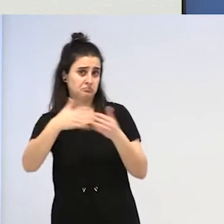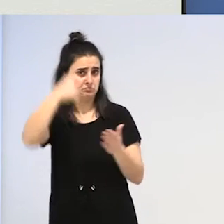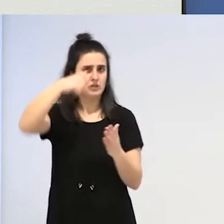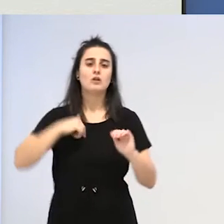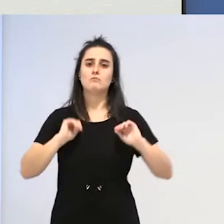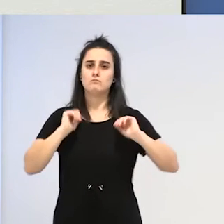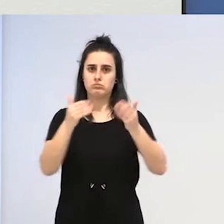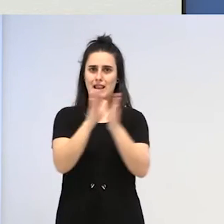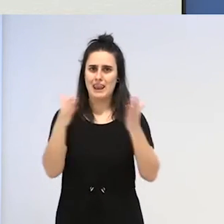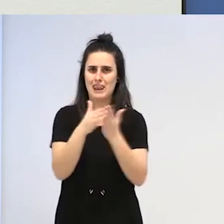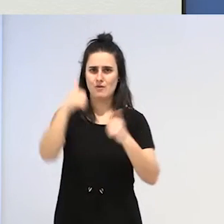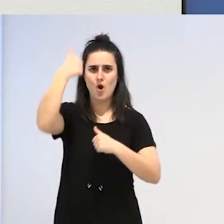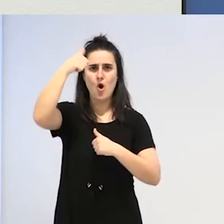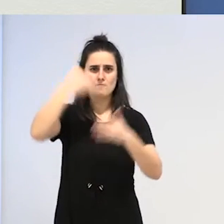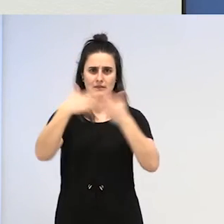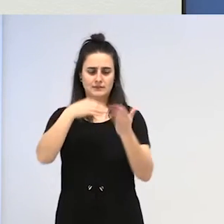hasi nintzen.